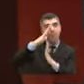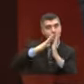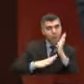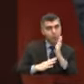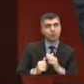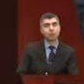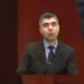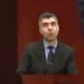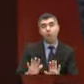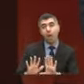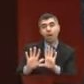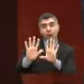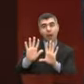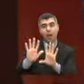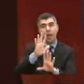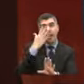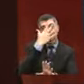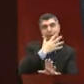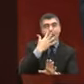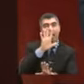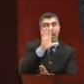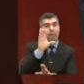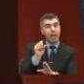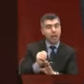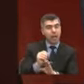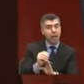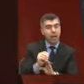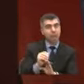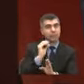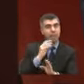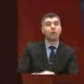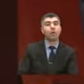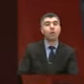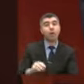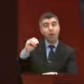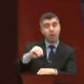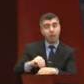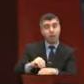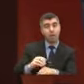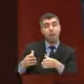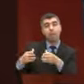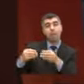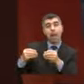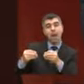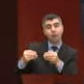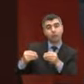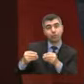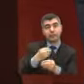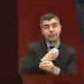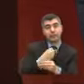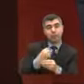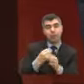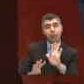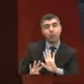المستوى الافريقي. في 2015 المركز الاستشفائي الجامعي مراكش حصل على الرتبه 9،